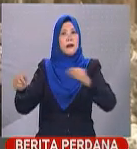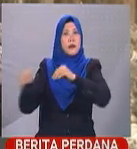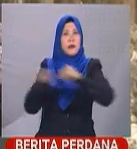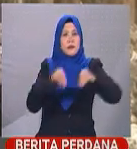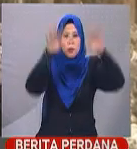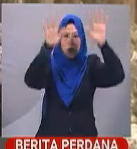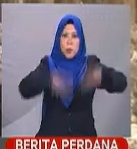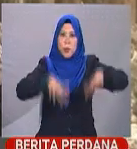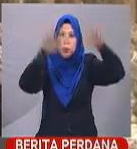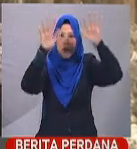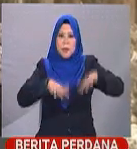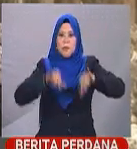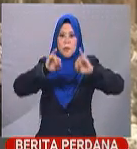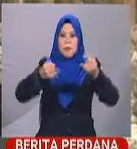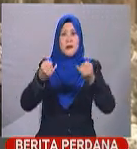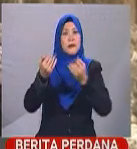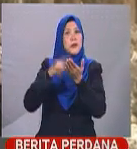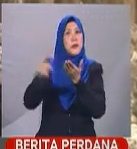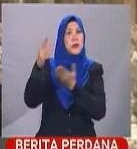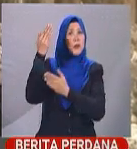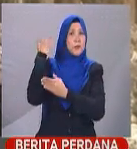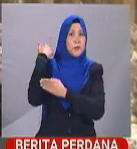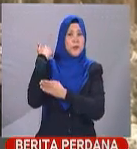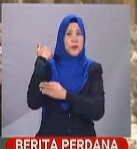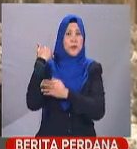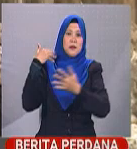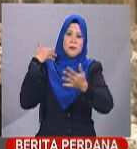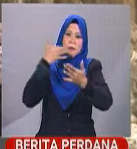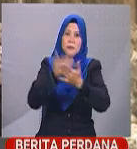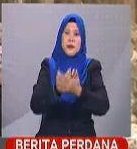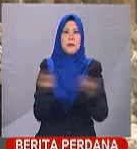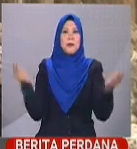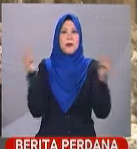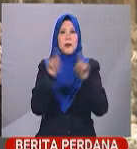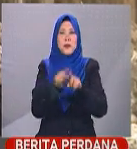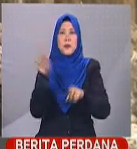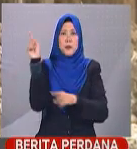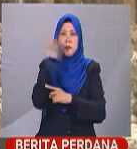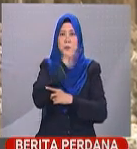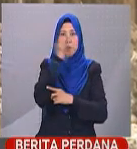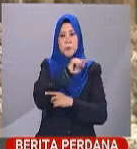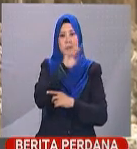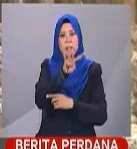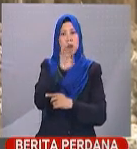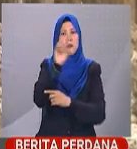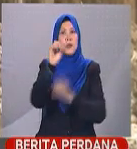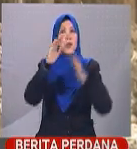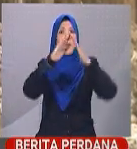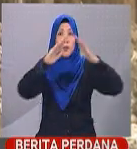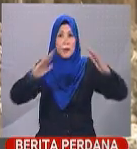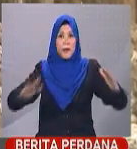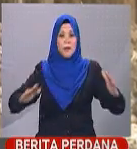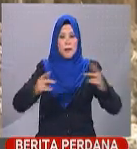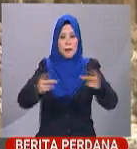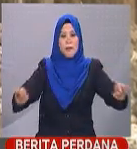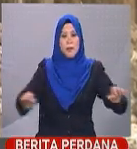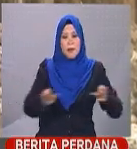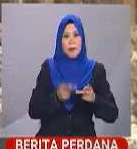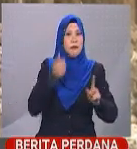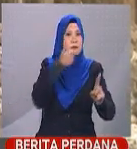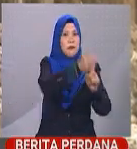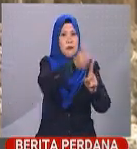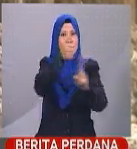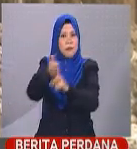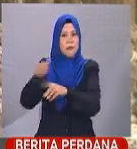hujan lebat Jumaat minggu lalu sehingga mengakibatkan lebih 40 penghuni di kawasan ini